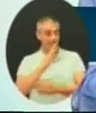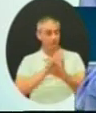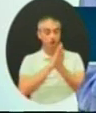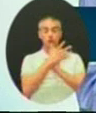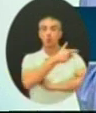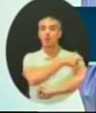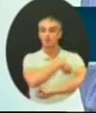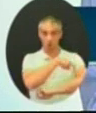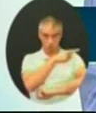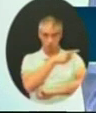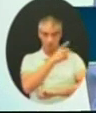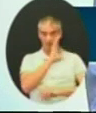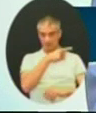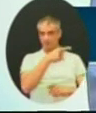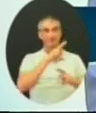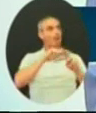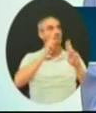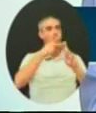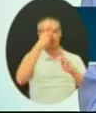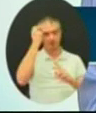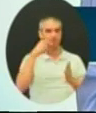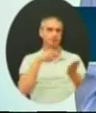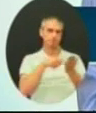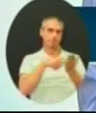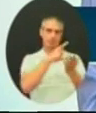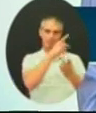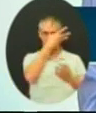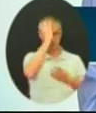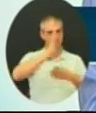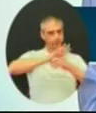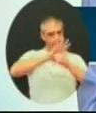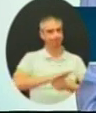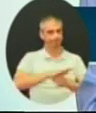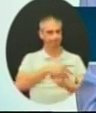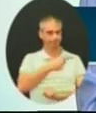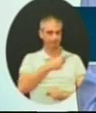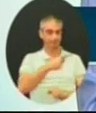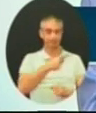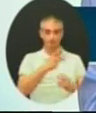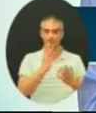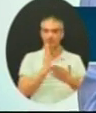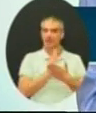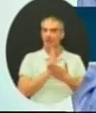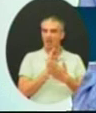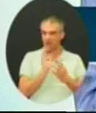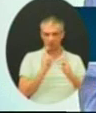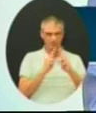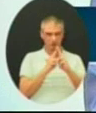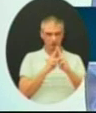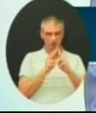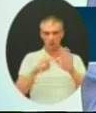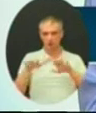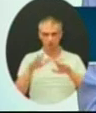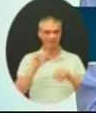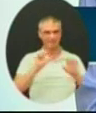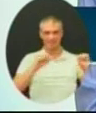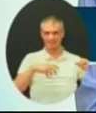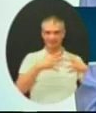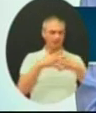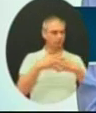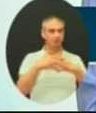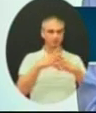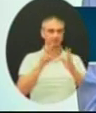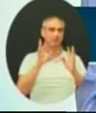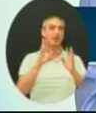חוץ מאלי ומה שקורה בעולם הערבי זה תוצאה של זה. עכשיו, ההכנה של הפגישה היא באמת... חלק בלתי נפרד, אולי יותר חשוב